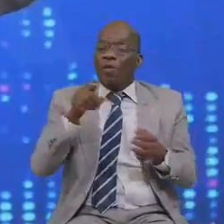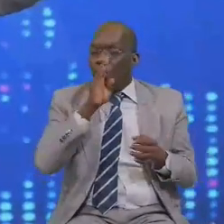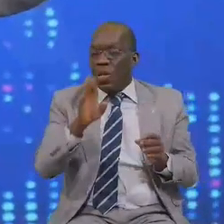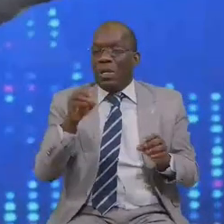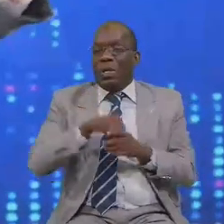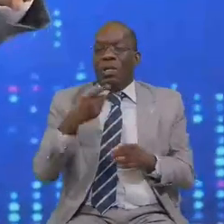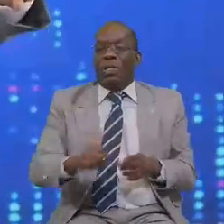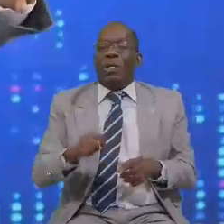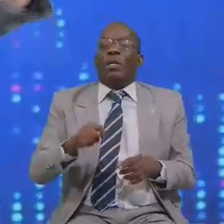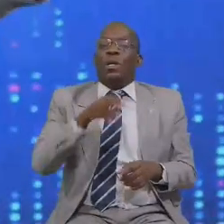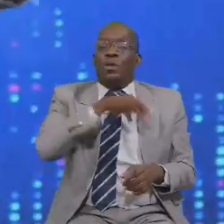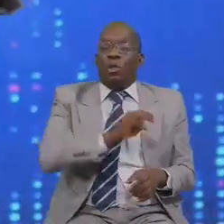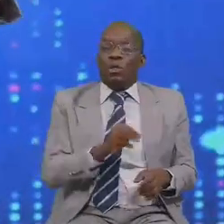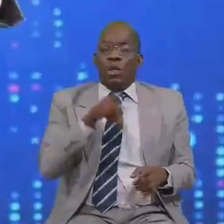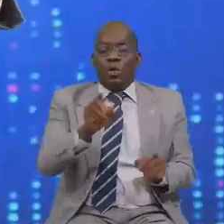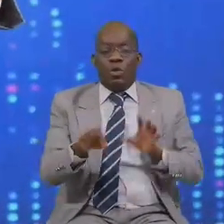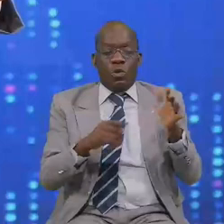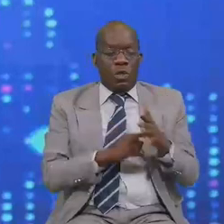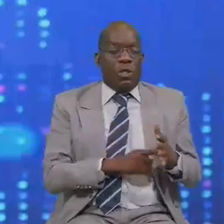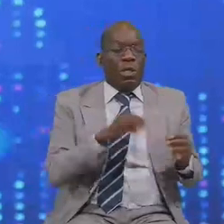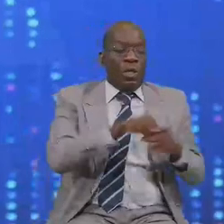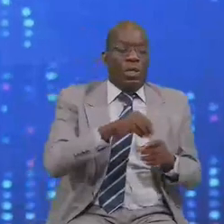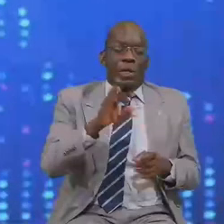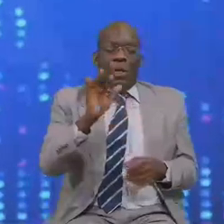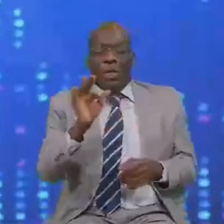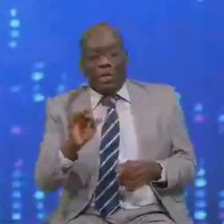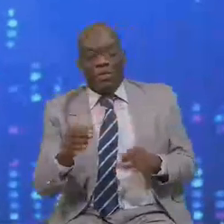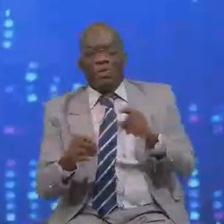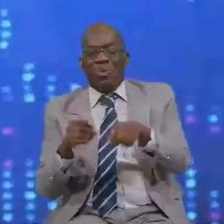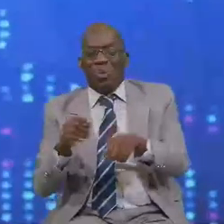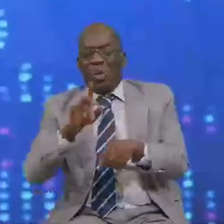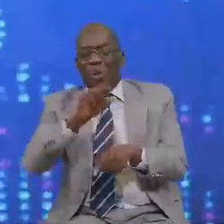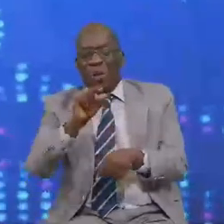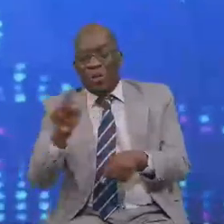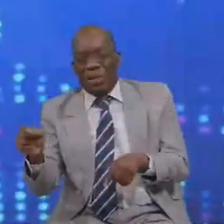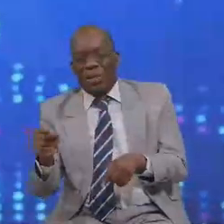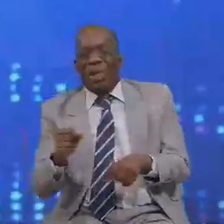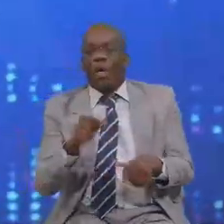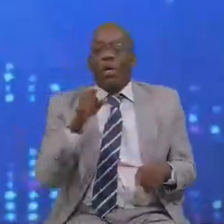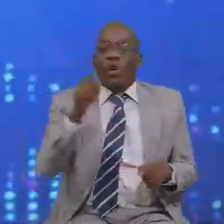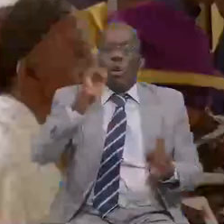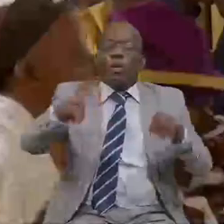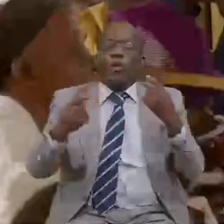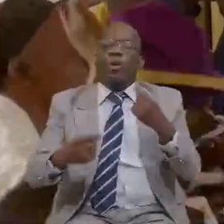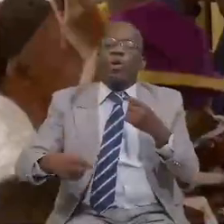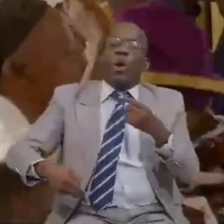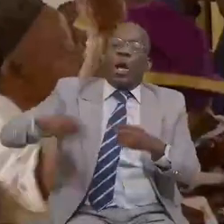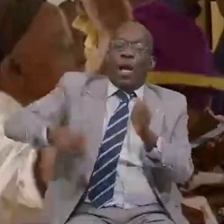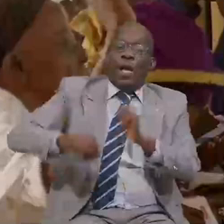Tu peux dire, voilà, ministère, voici, exploit fait en telle année. Maintenant, tu iras plus haut que ce que tu as fait